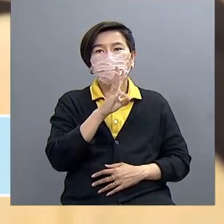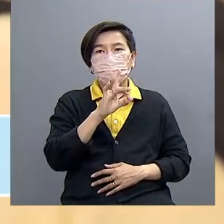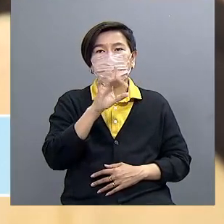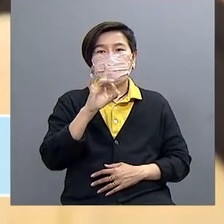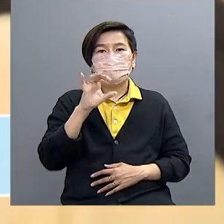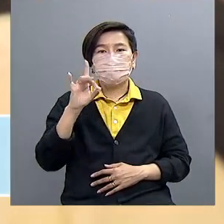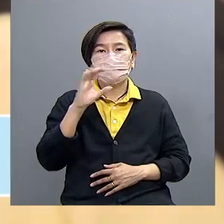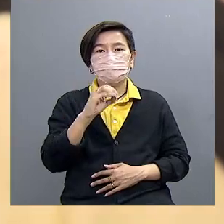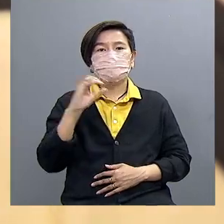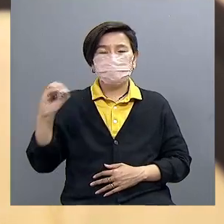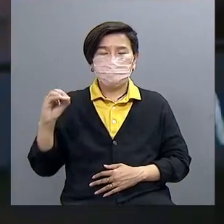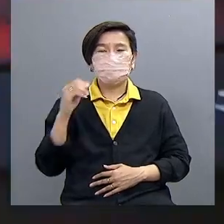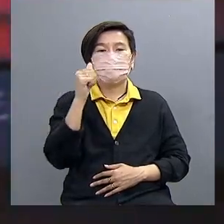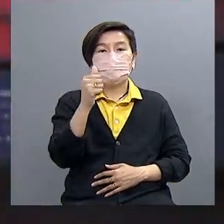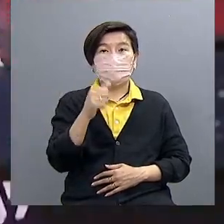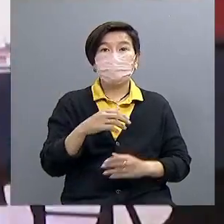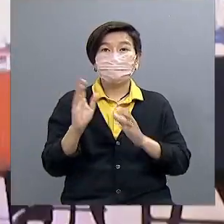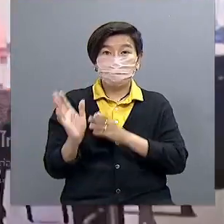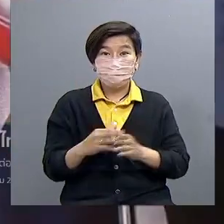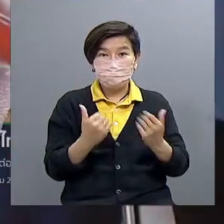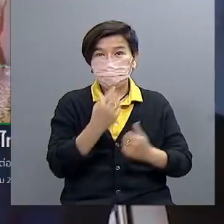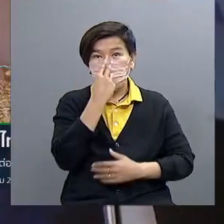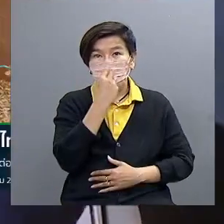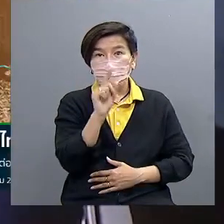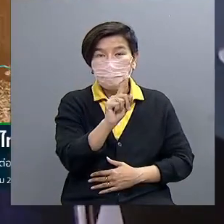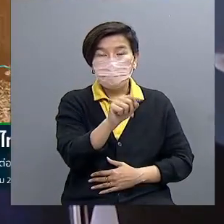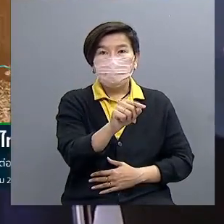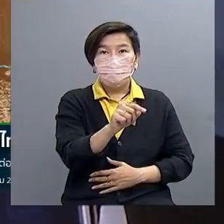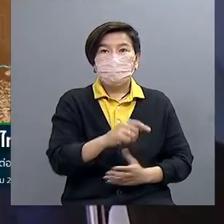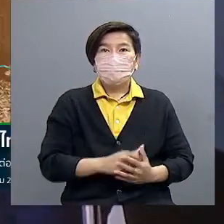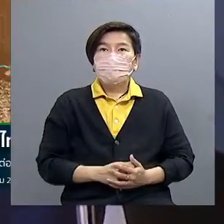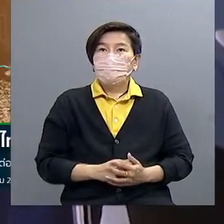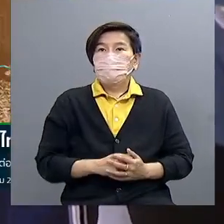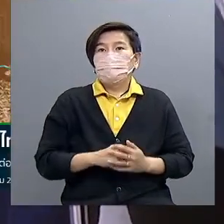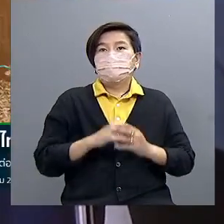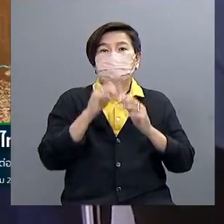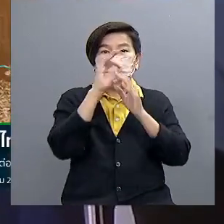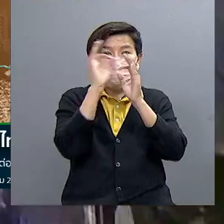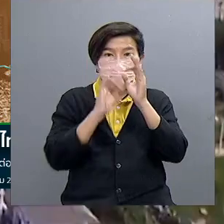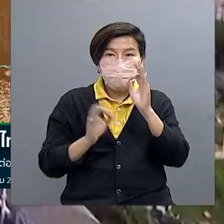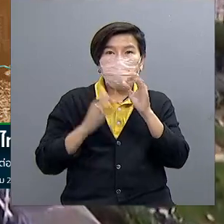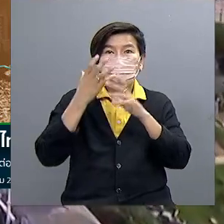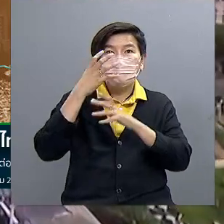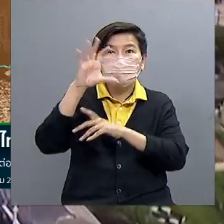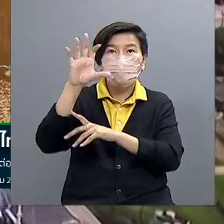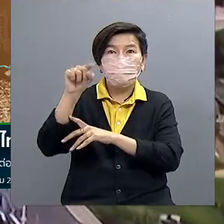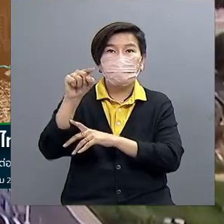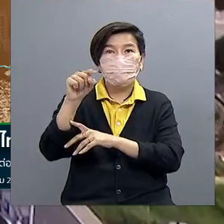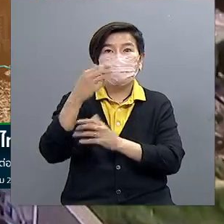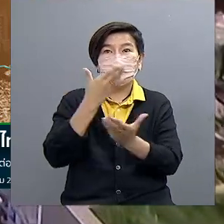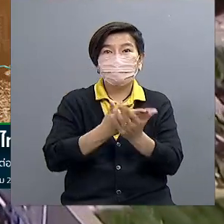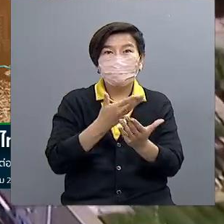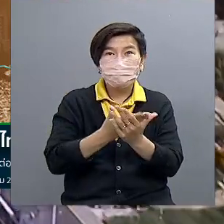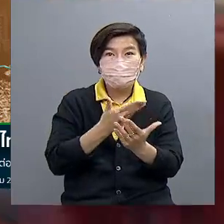025688800ค่ะอีกหนึ่งเรื่องมาตรวจสอบกันค่ะแชร์กันในสื่อสังคมออนไลน์มีใจความว่าค่าโดยสารนะคะร